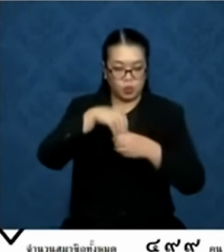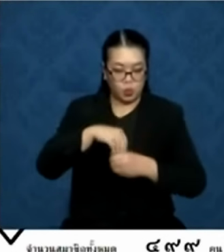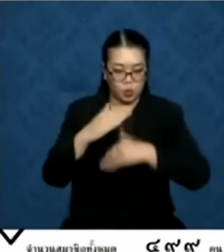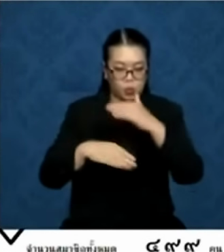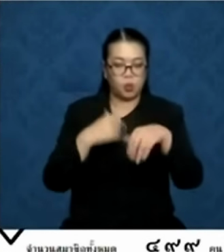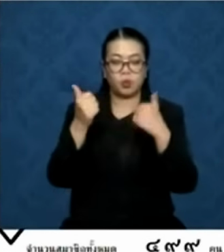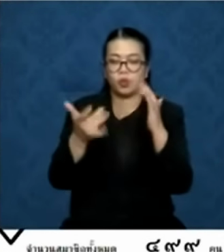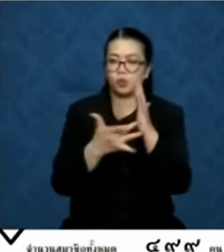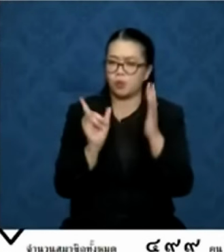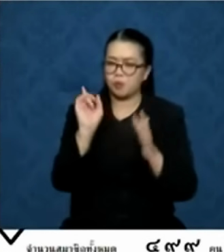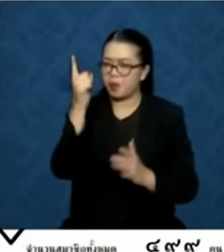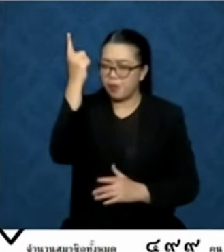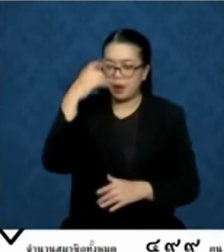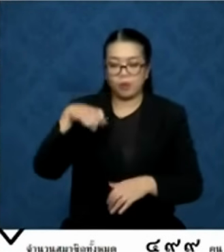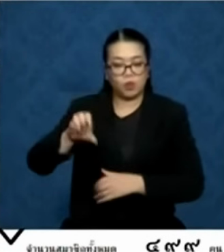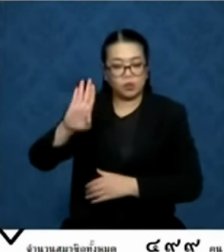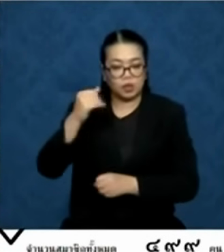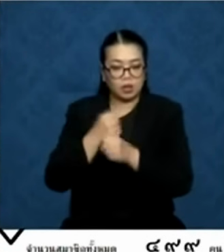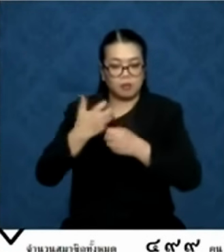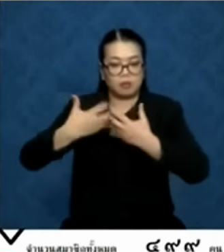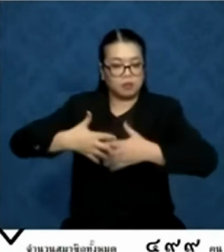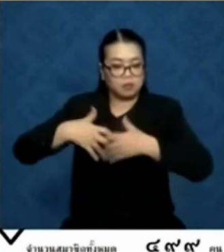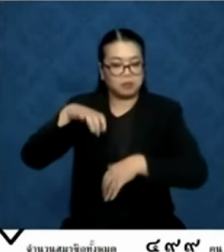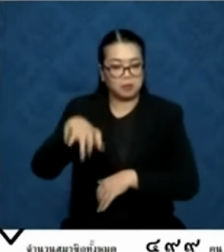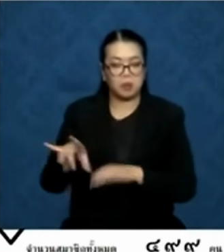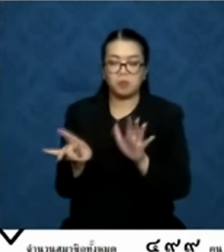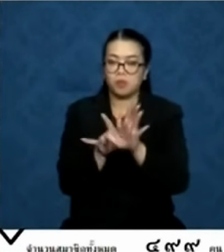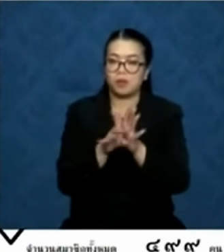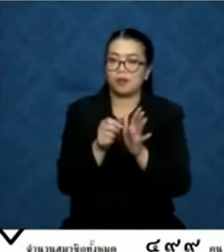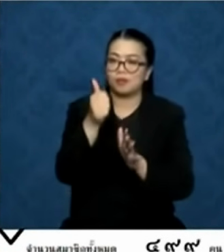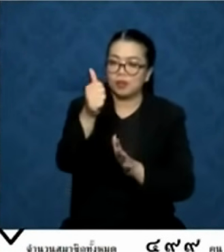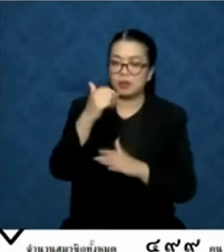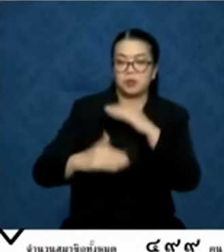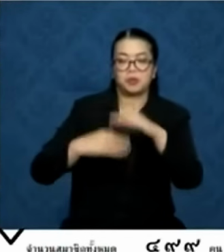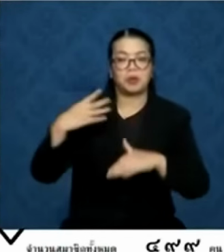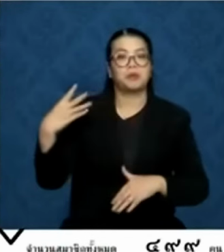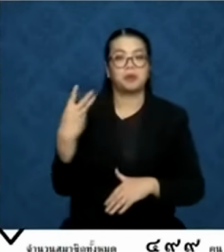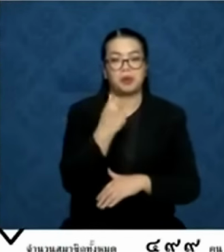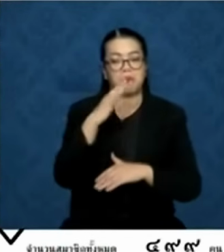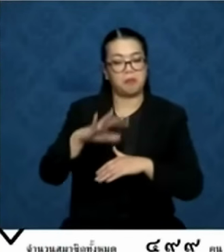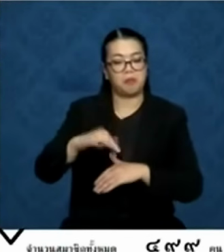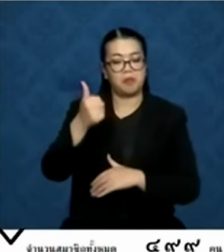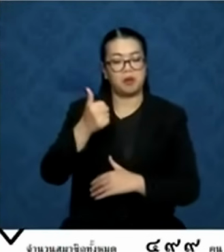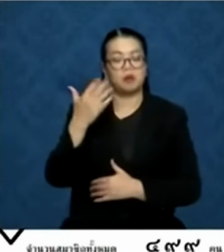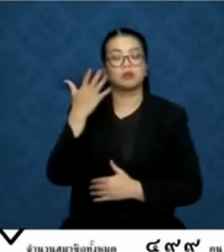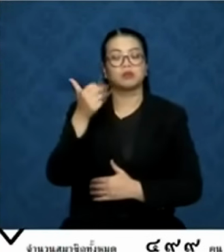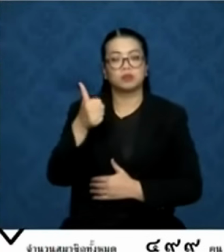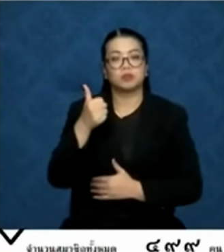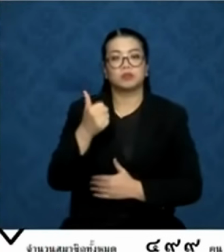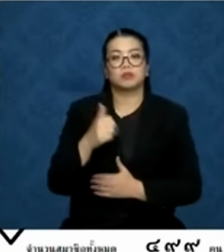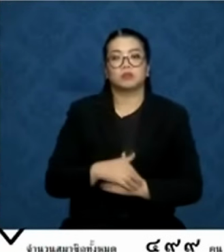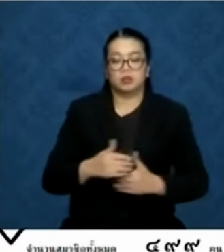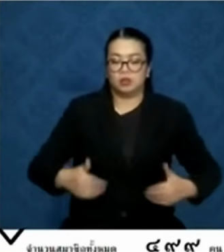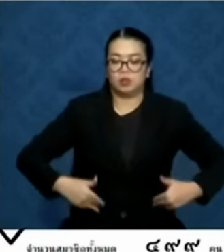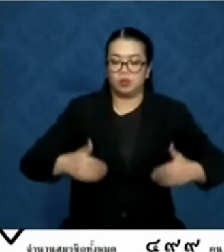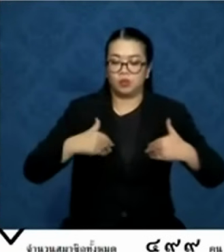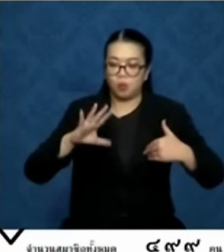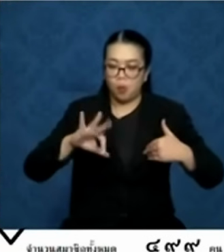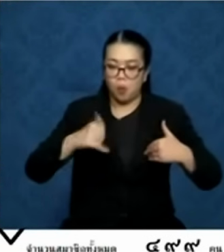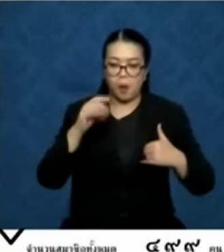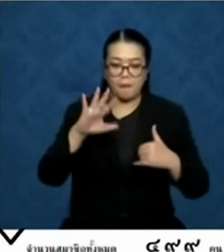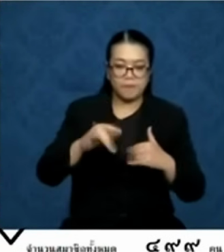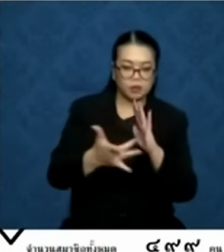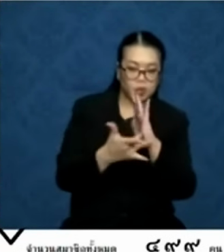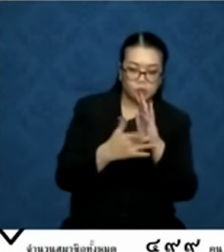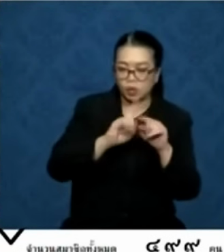สามารถประกอบกิจการได้อย่างมีคุณภาพและยกระดับคุณภาพชีวิตของประช